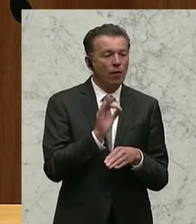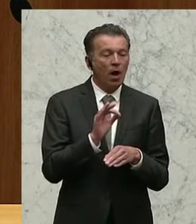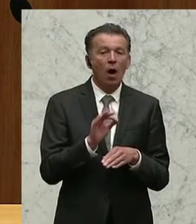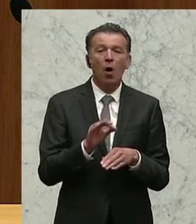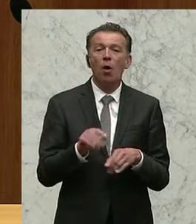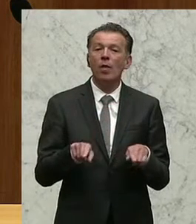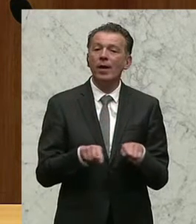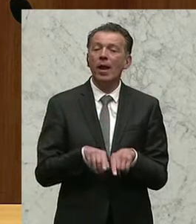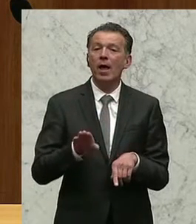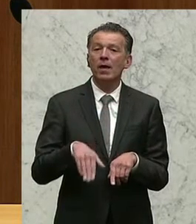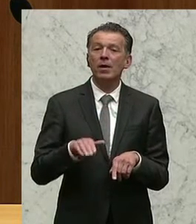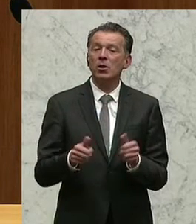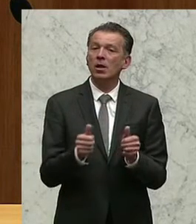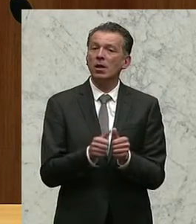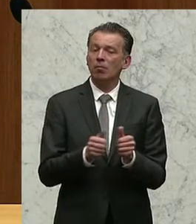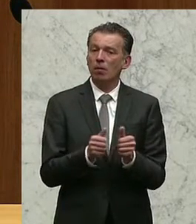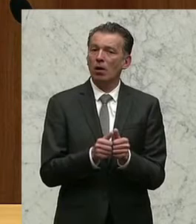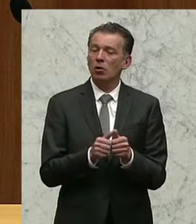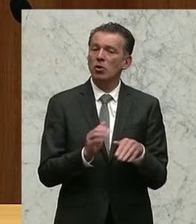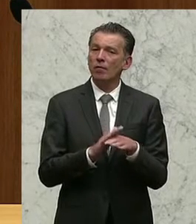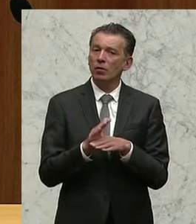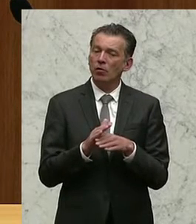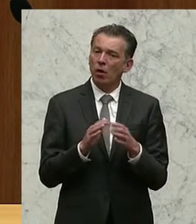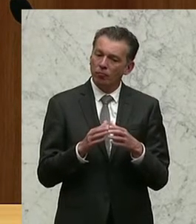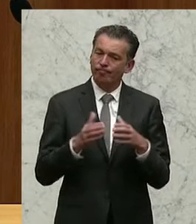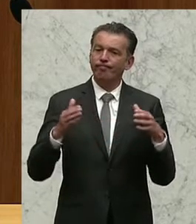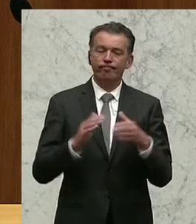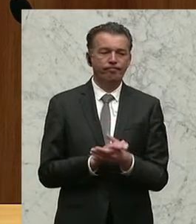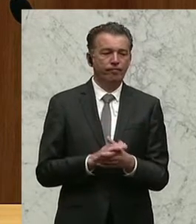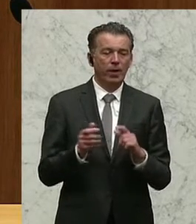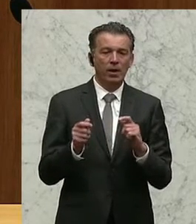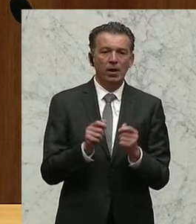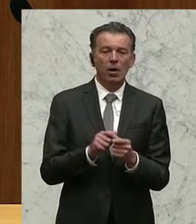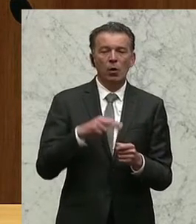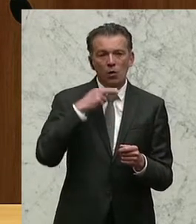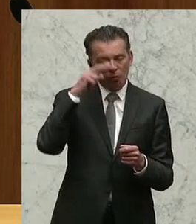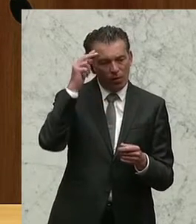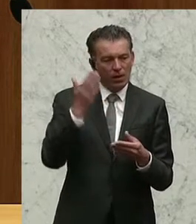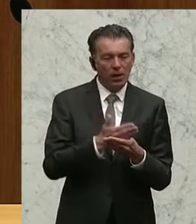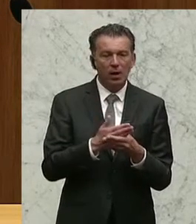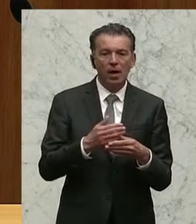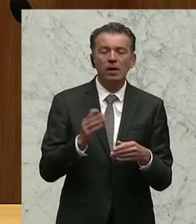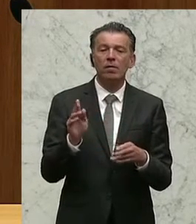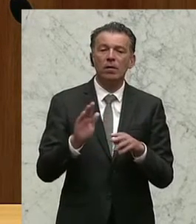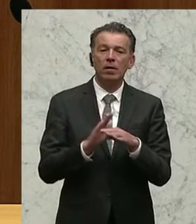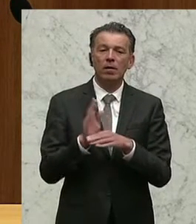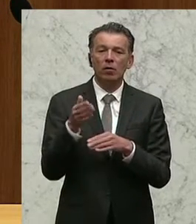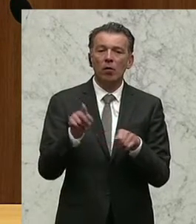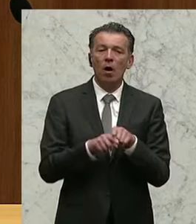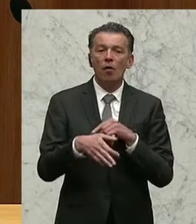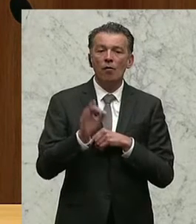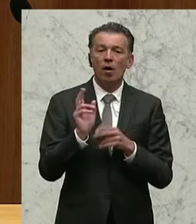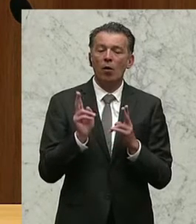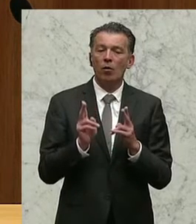gleichgeschlechtlichen Partnerschaften wird ausgeweitet. Mit der Änderung des Väterkarenzgesetzes können künftig auch